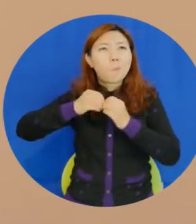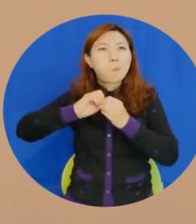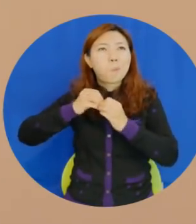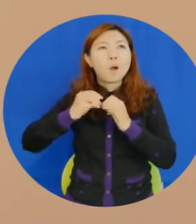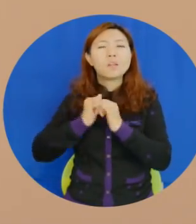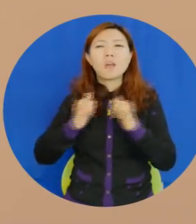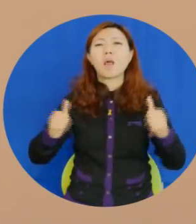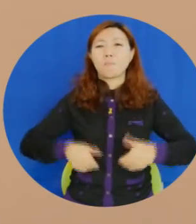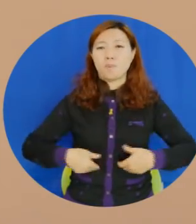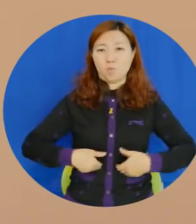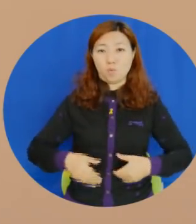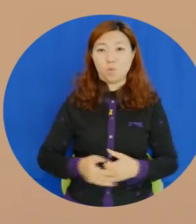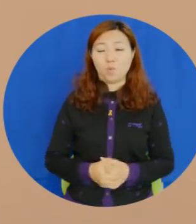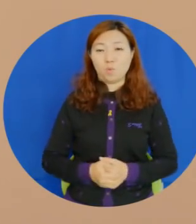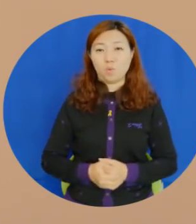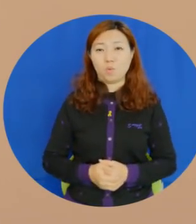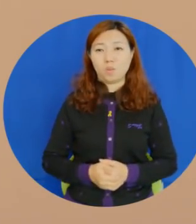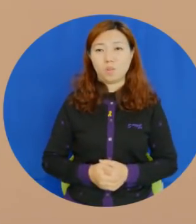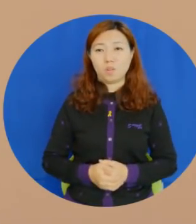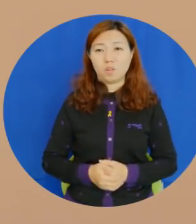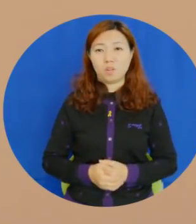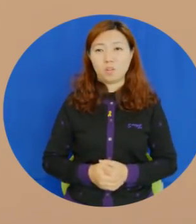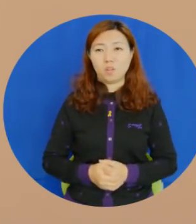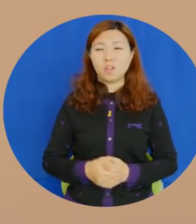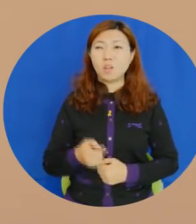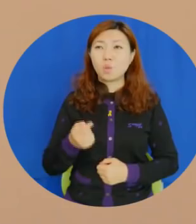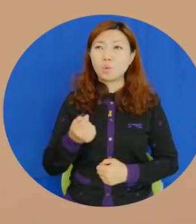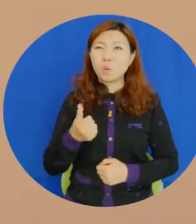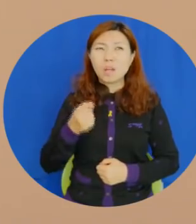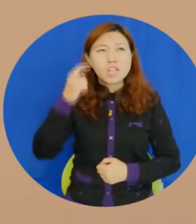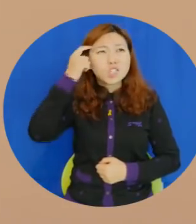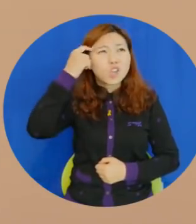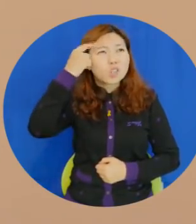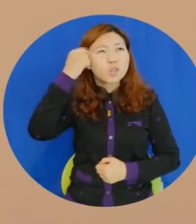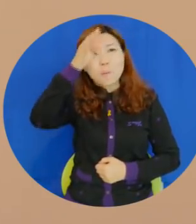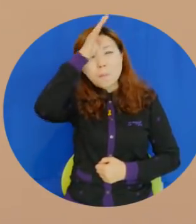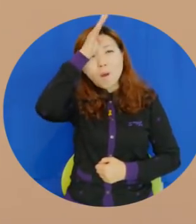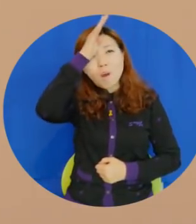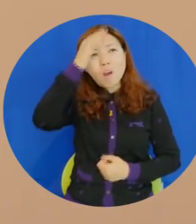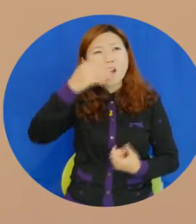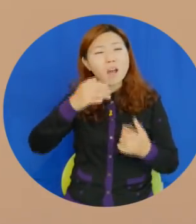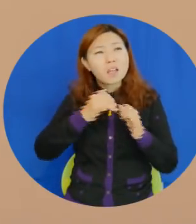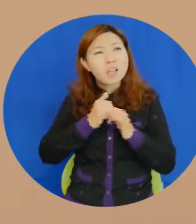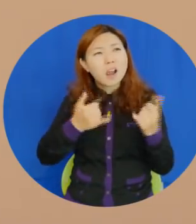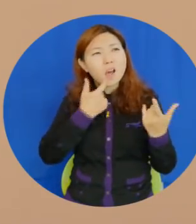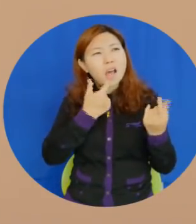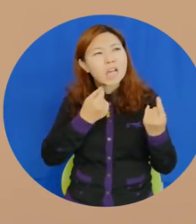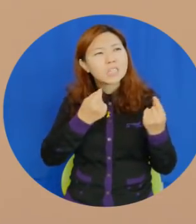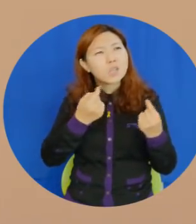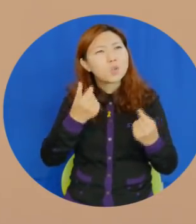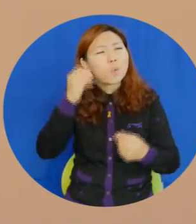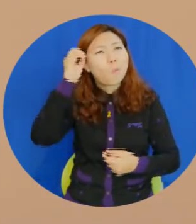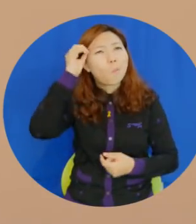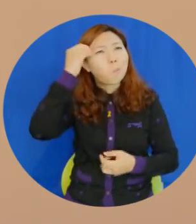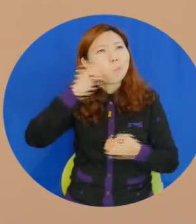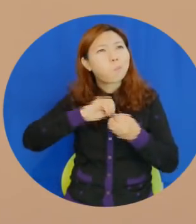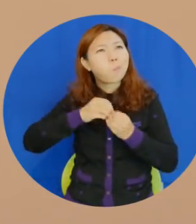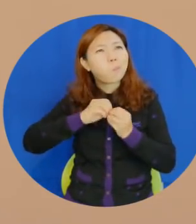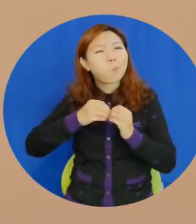엉뚱한 생각하는 사람이 지금 필요를 하다잖아. 엉뚱한 사람. 약간 좀 정신병자같이 엉뚱한